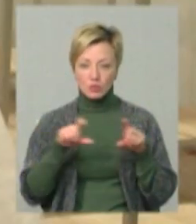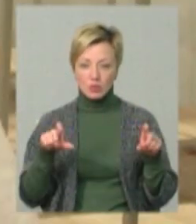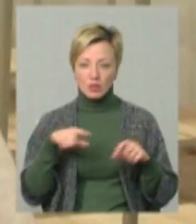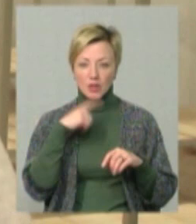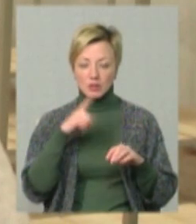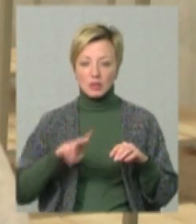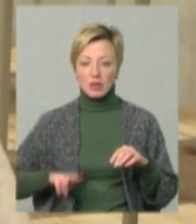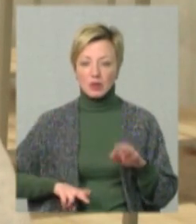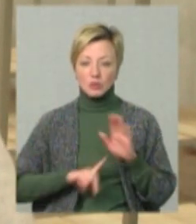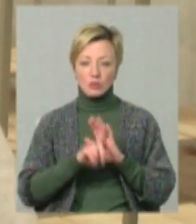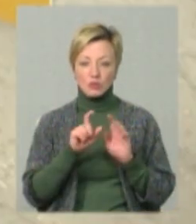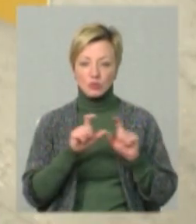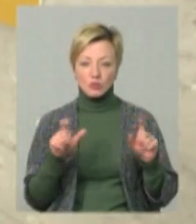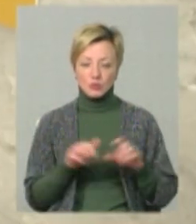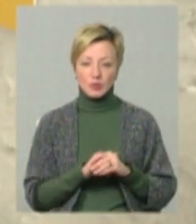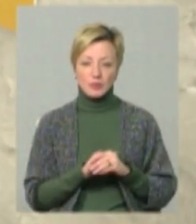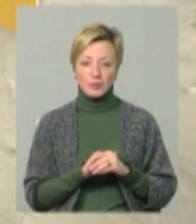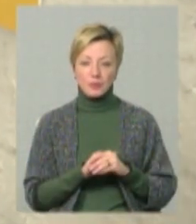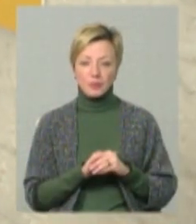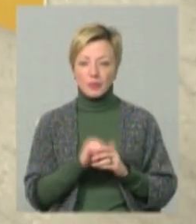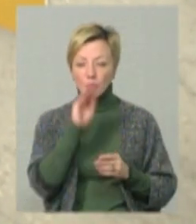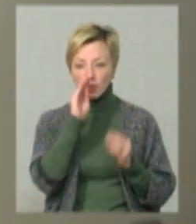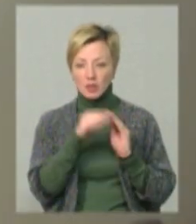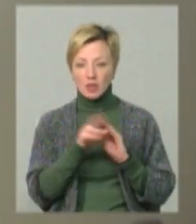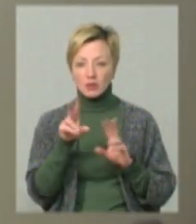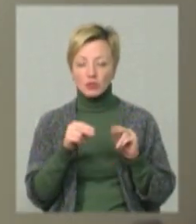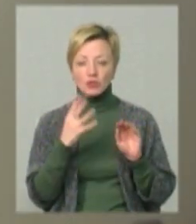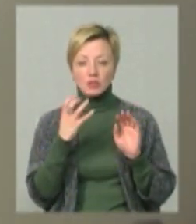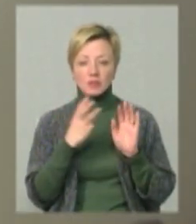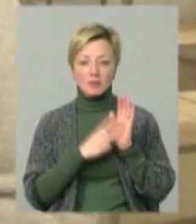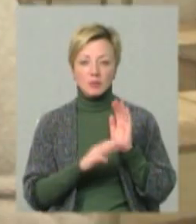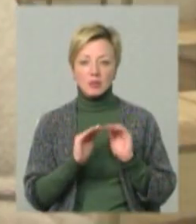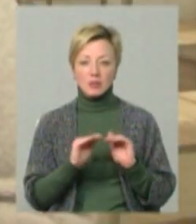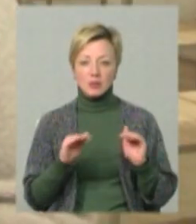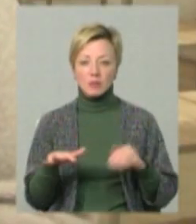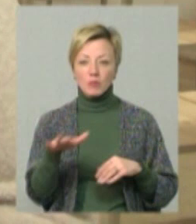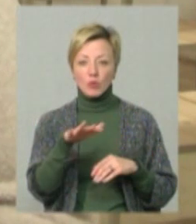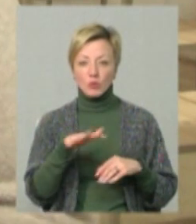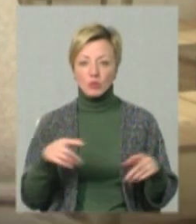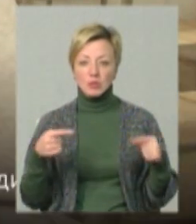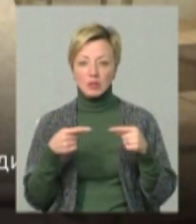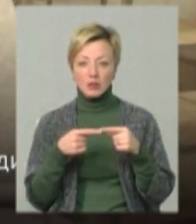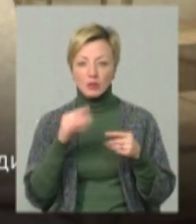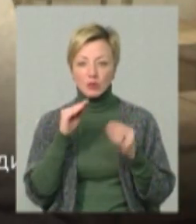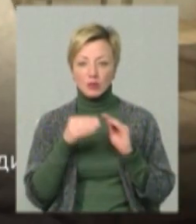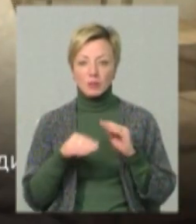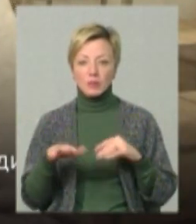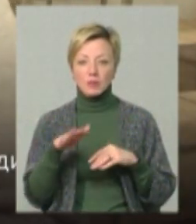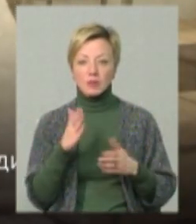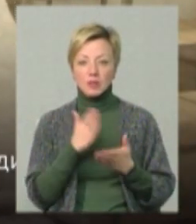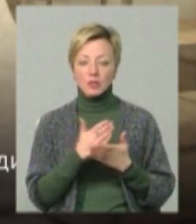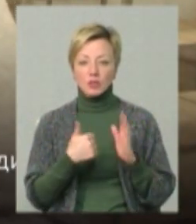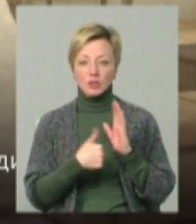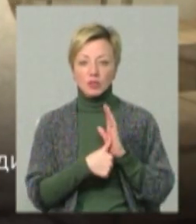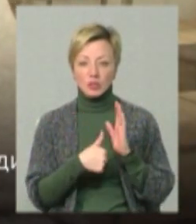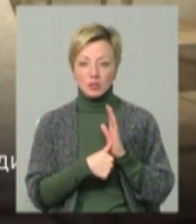говорить директор початкової школи номер 1 Тамара Газда. Укриття розраховане на 480 учнів. Площа саме укриття приміщень, яких